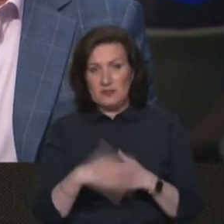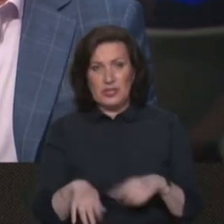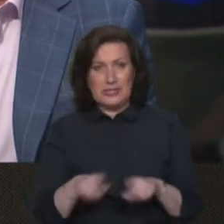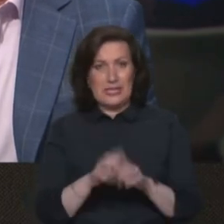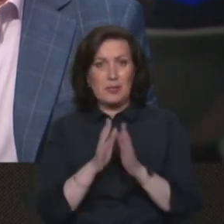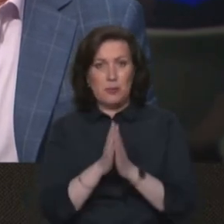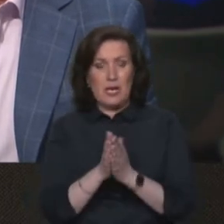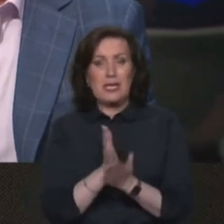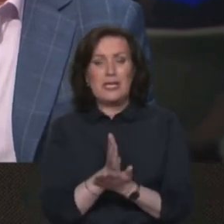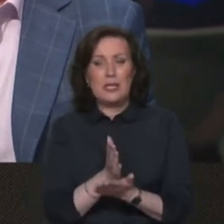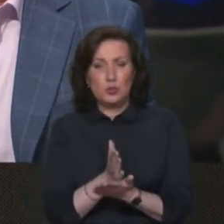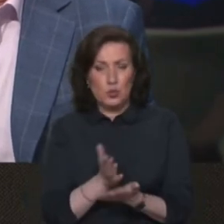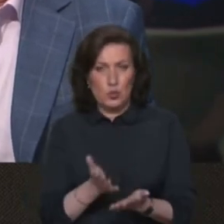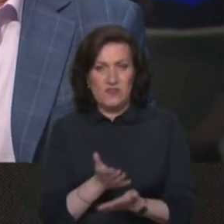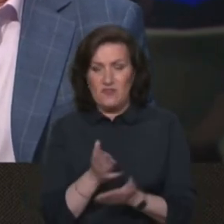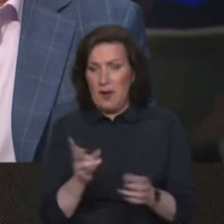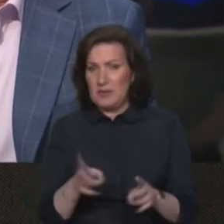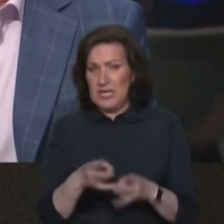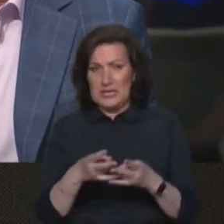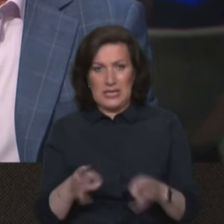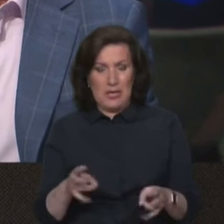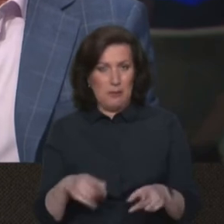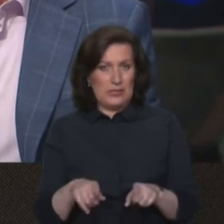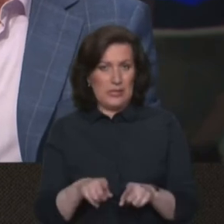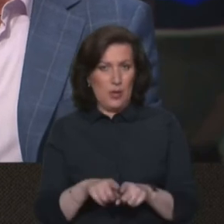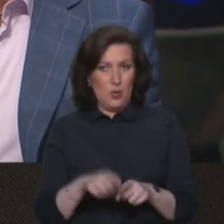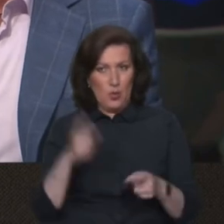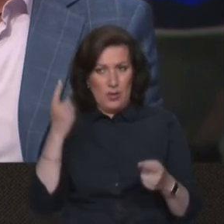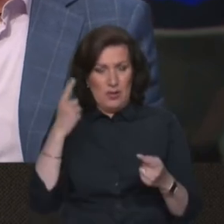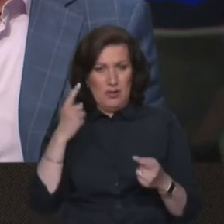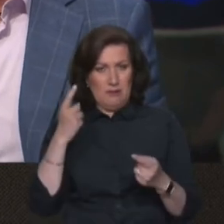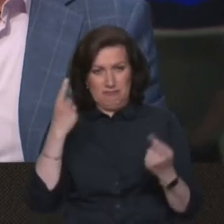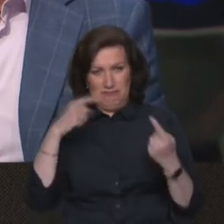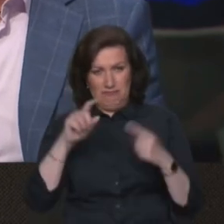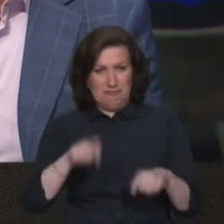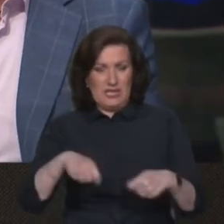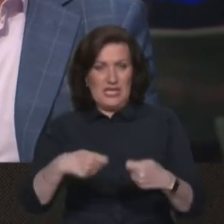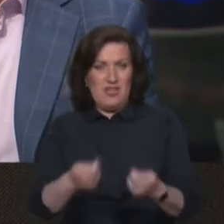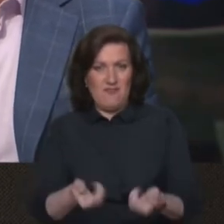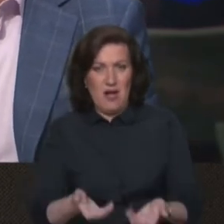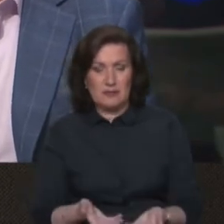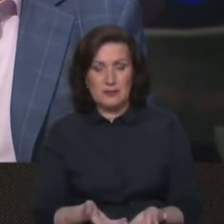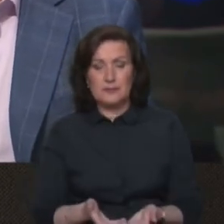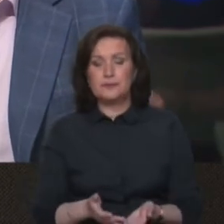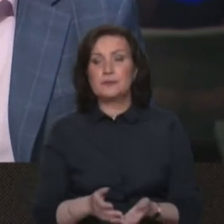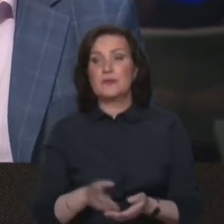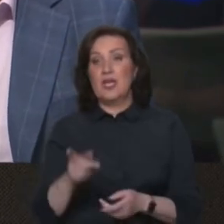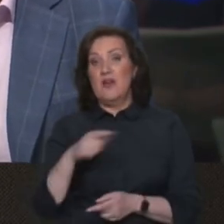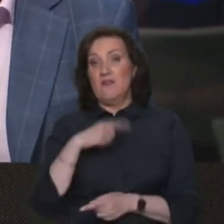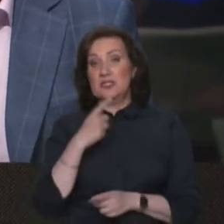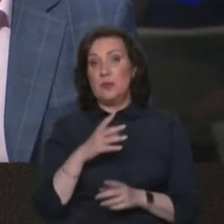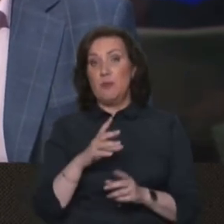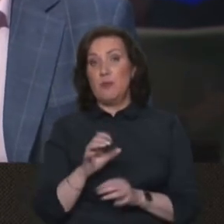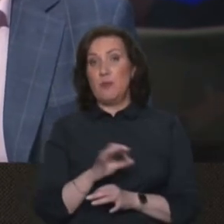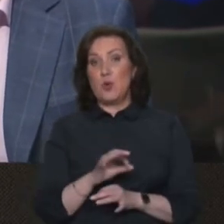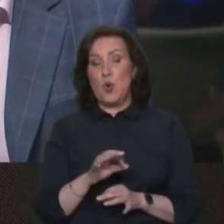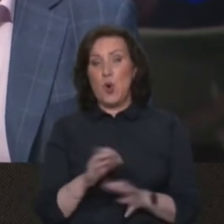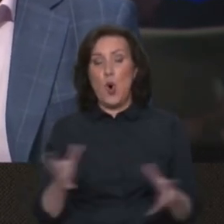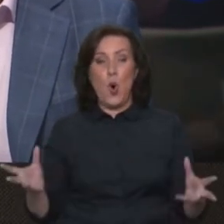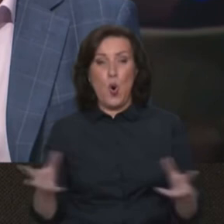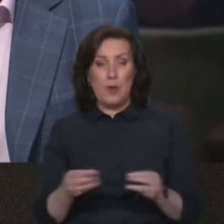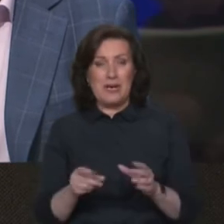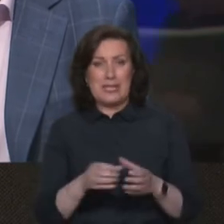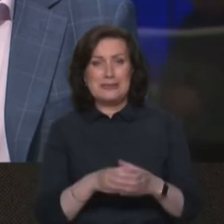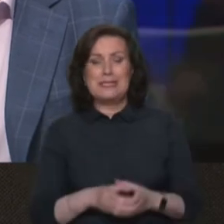такі прохання існують, вам не треба таку креативну мову передати до решти світу. Так. Ну от ви сказали про кооперацію